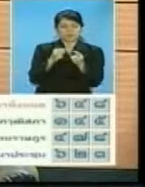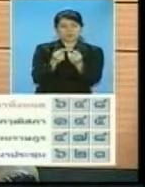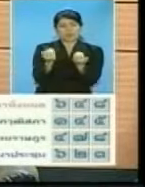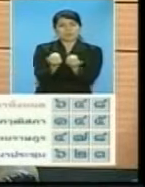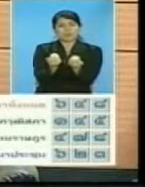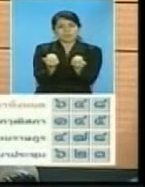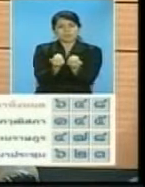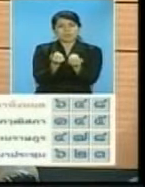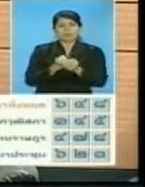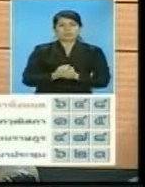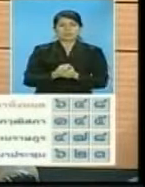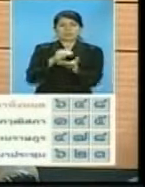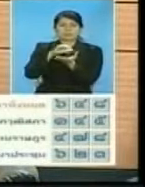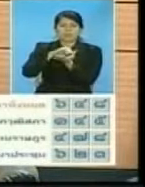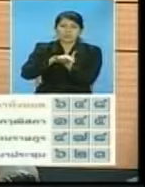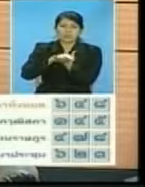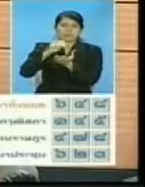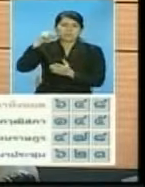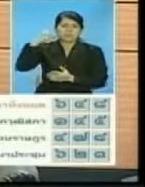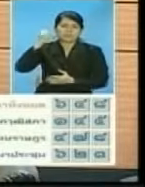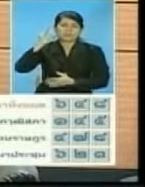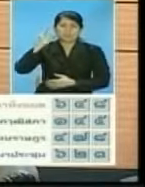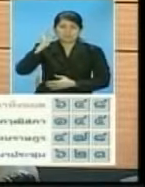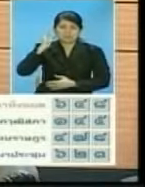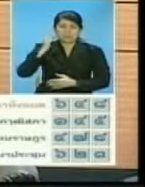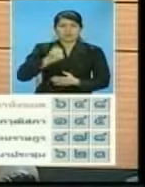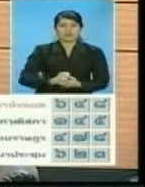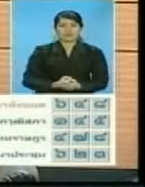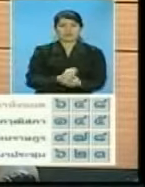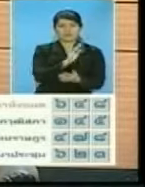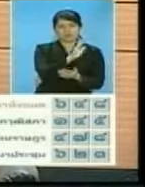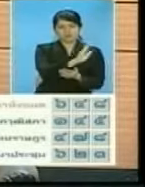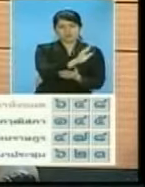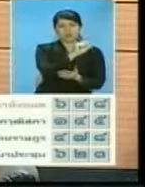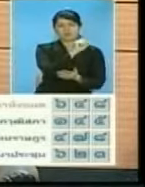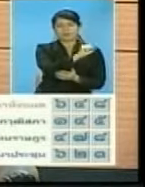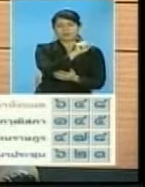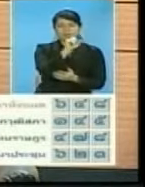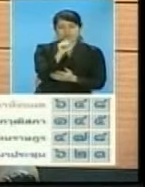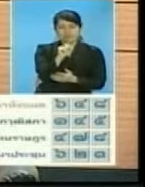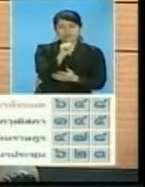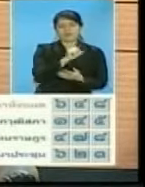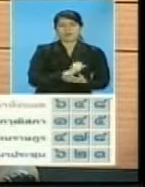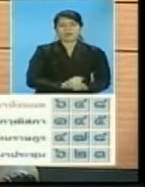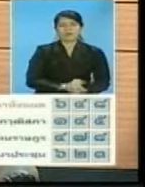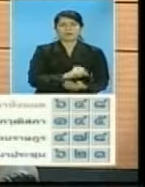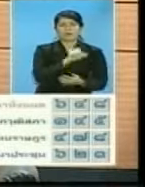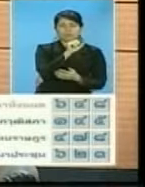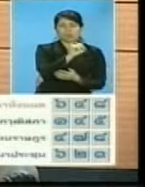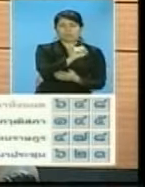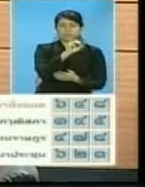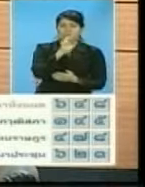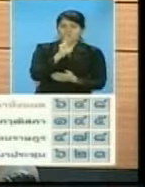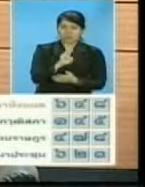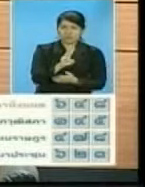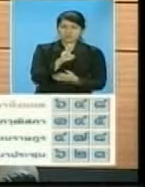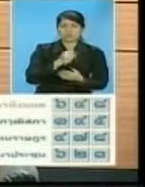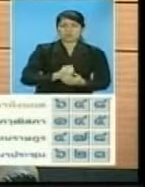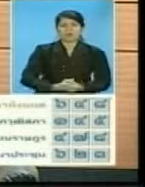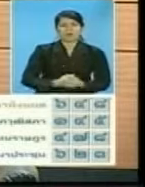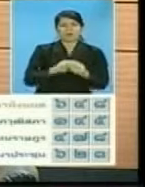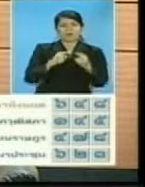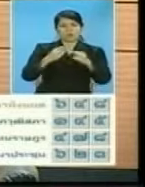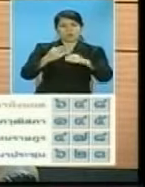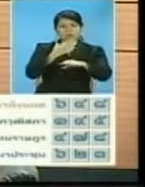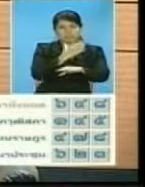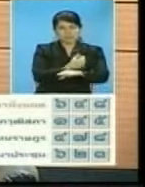รือบุตรของผู้ดำรงตำแหน่งสมาชิกสภาผู้แทนราษฎรหรือผู้ดำรงตำแหน่งทางการ